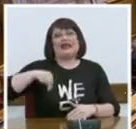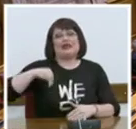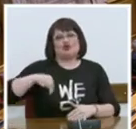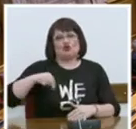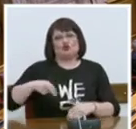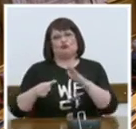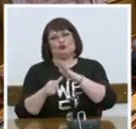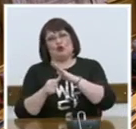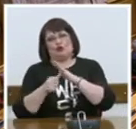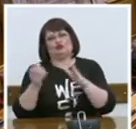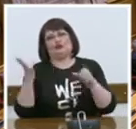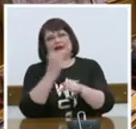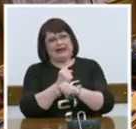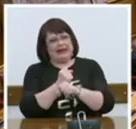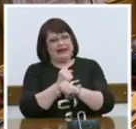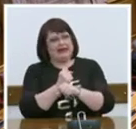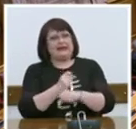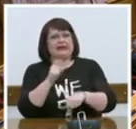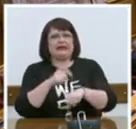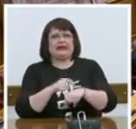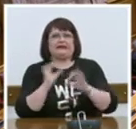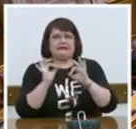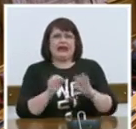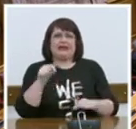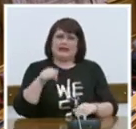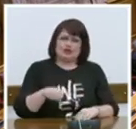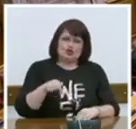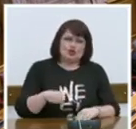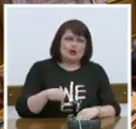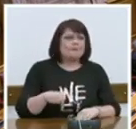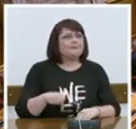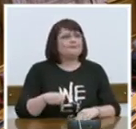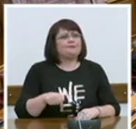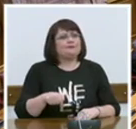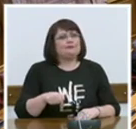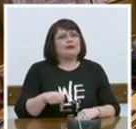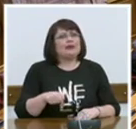του χρονικού περιθωρίου και οδηγούμεθα στην